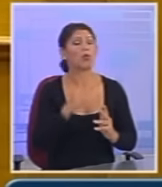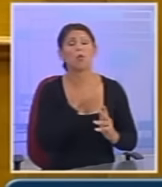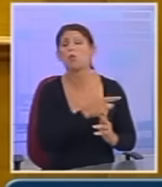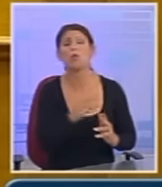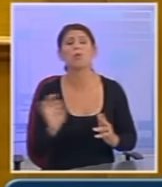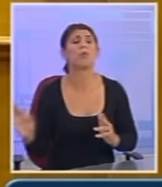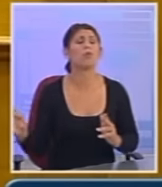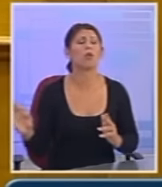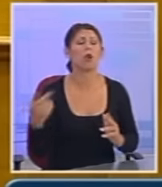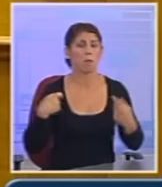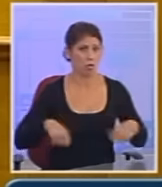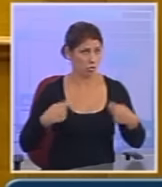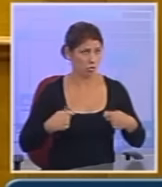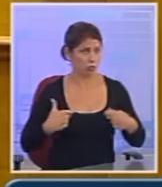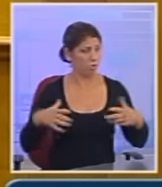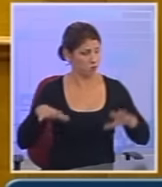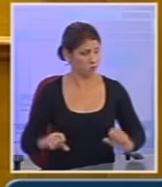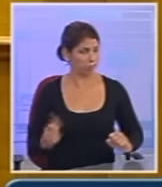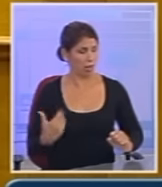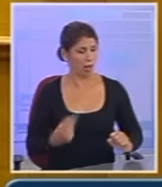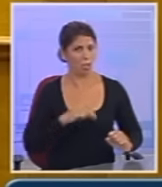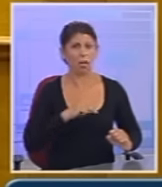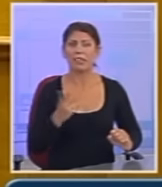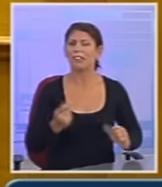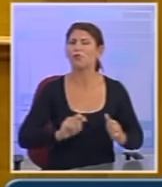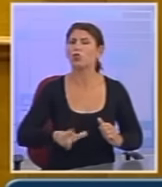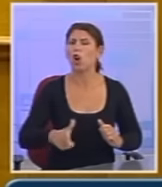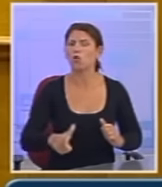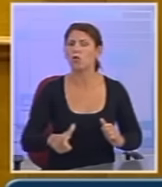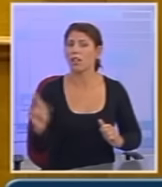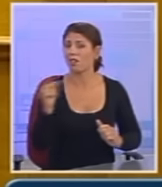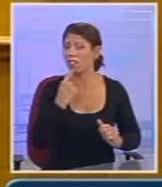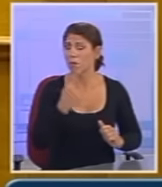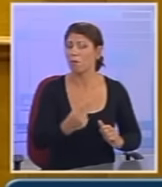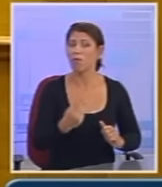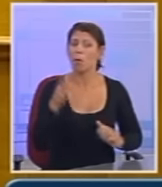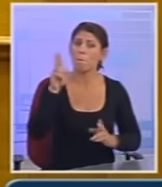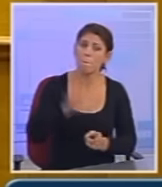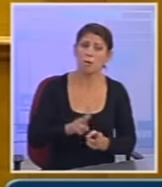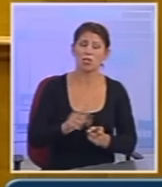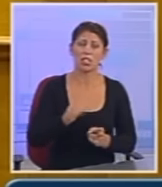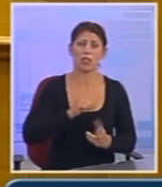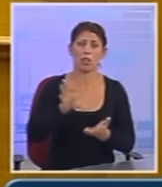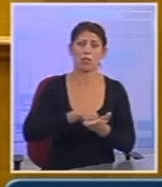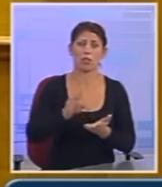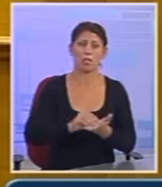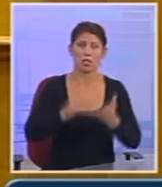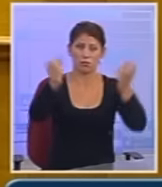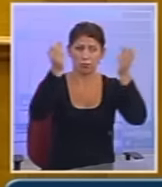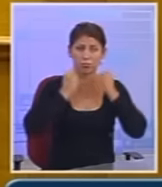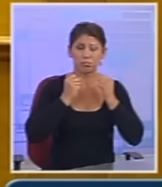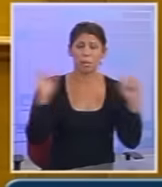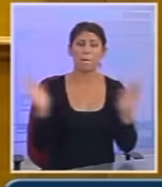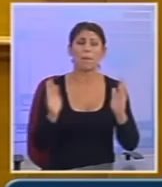πλούσιους, στους έχοντες και κατέχοντες, ή πάει στους φτωχότερους. Για να μην προσθέσω και τη μείωση της ιδιωτικής κατανάλωσης που θα πλήξει τη μικρή